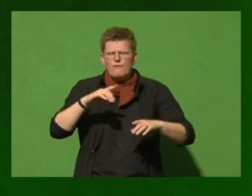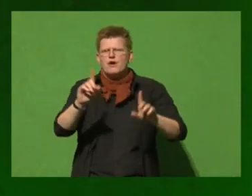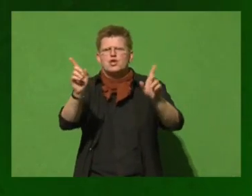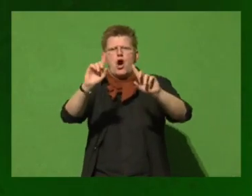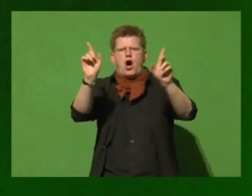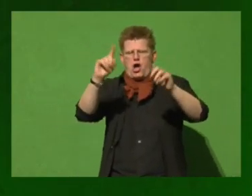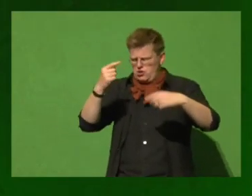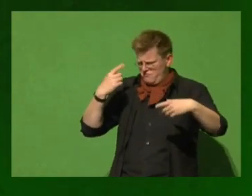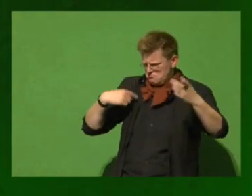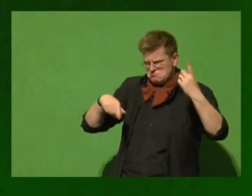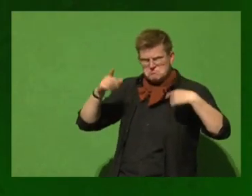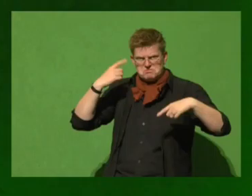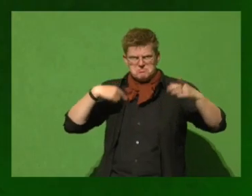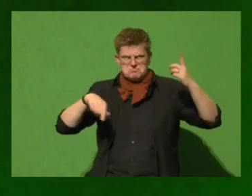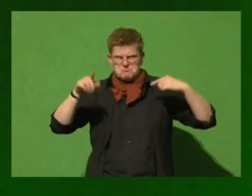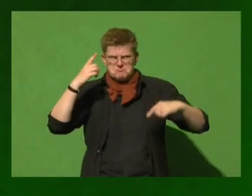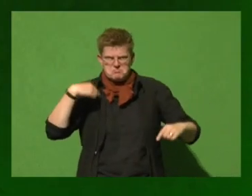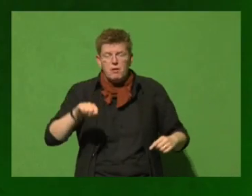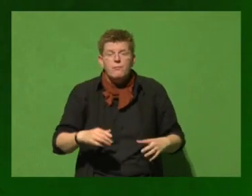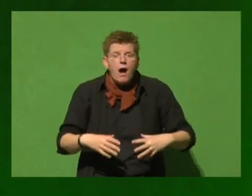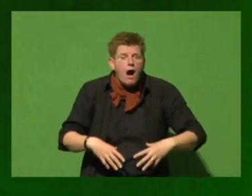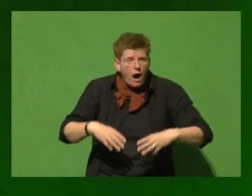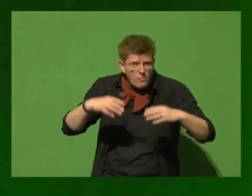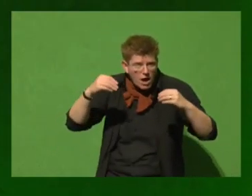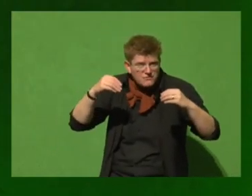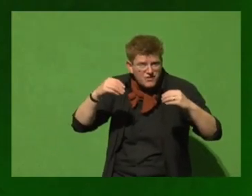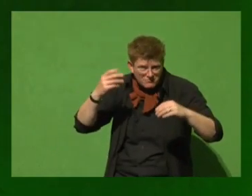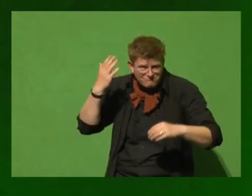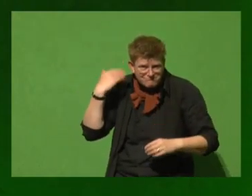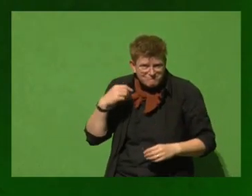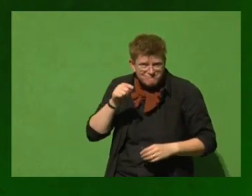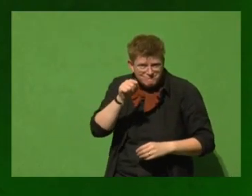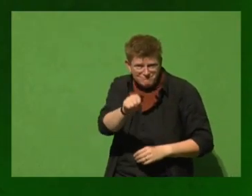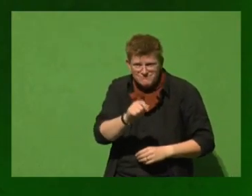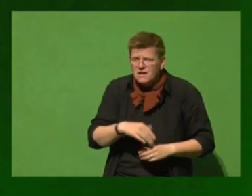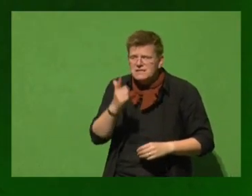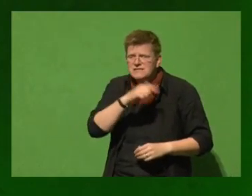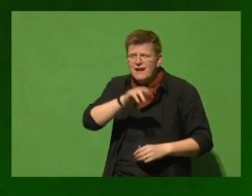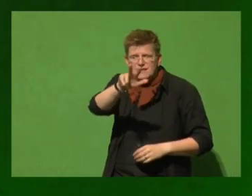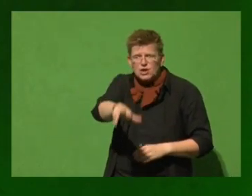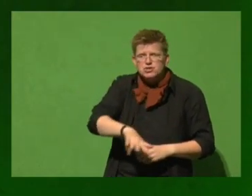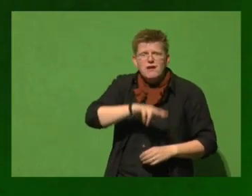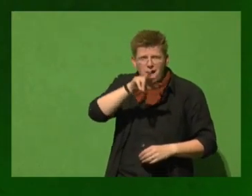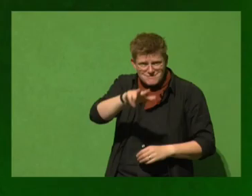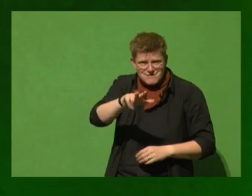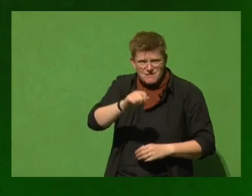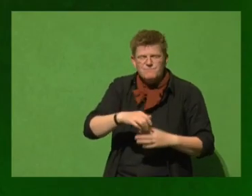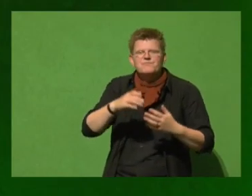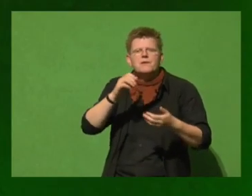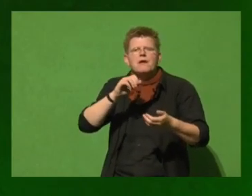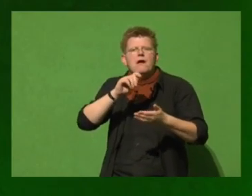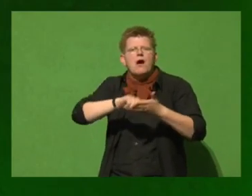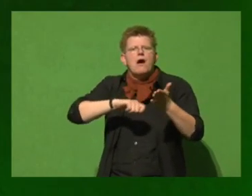ersten 10 Wochen davon, es war der Wahlkampf Sommer 2013, stand die SPD noch an unserer